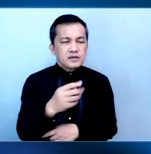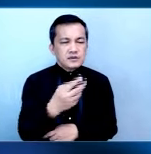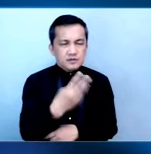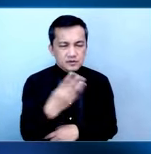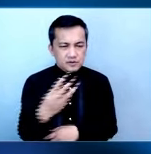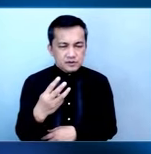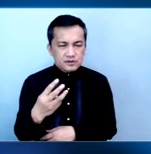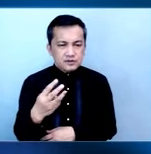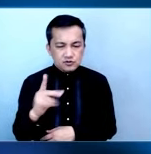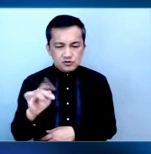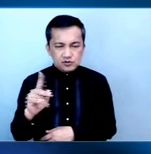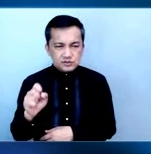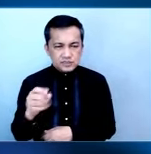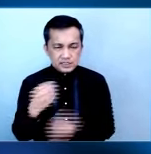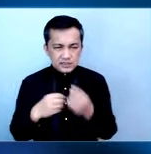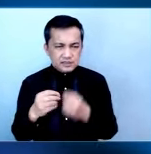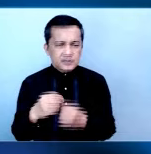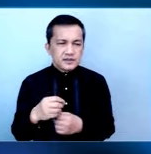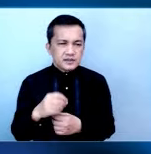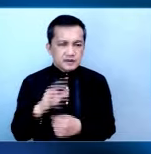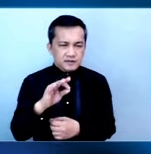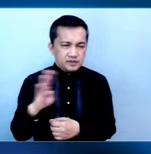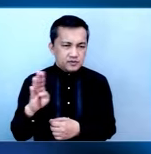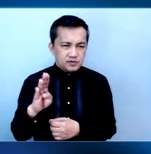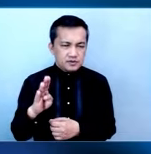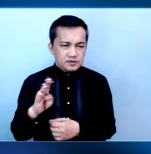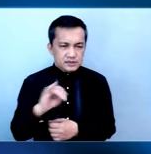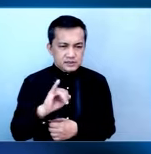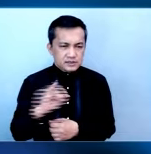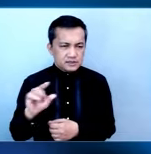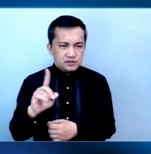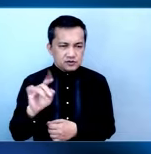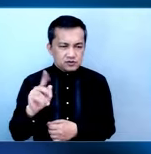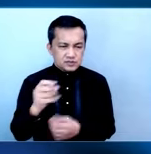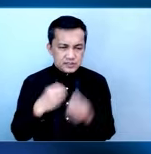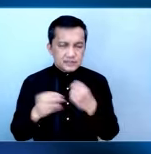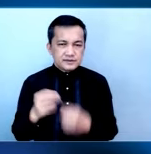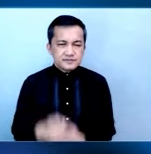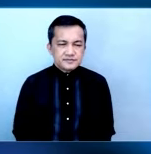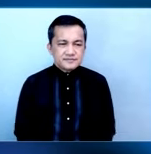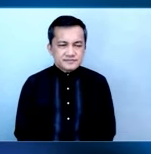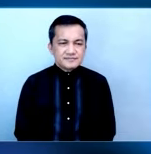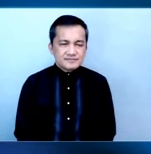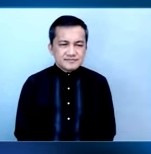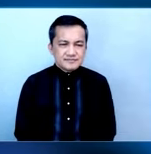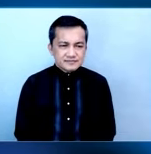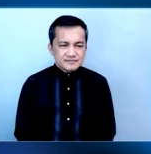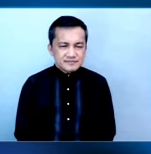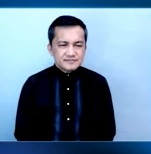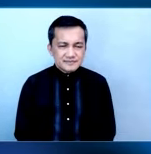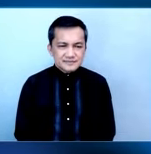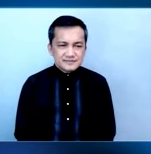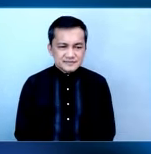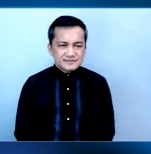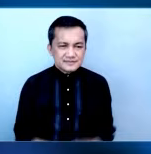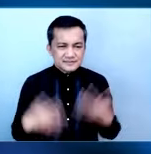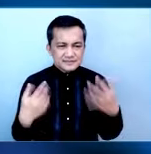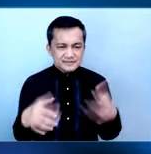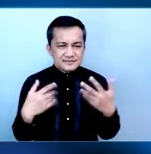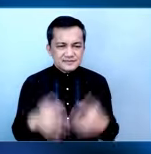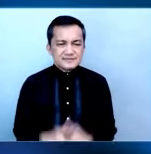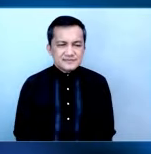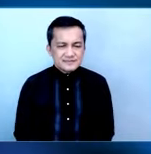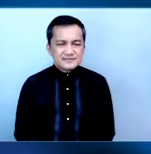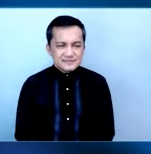www.dolorskakanin.com and sa Facebook and Instagram po, Dolores Kakanin po. Dolores! Yes. This is the day!